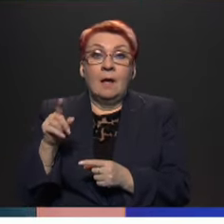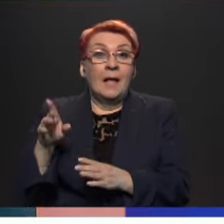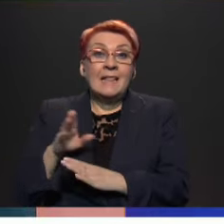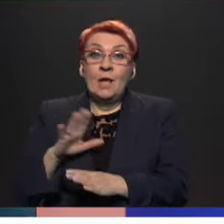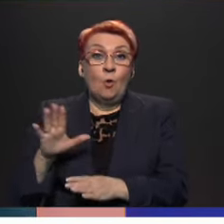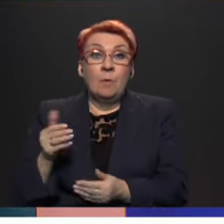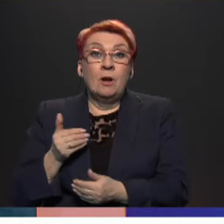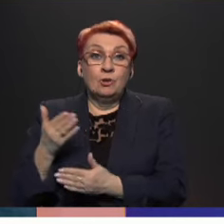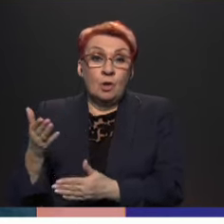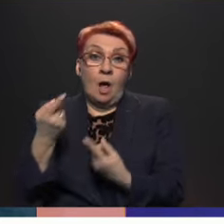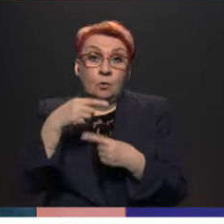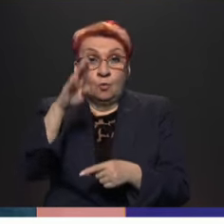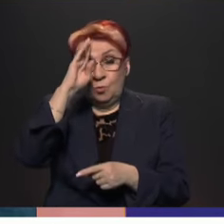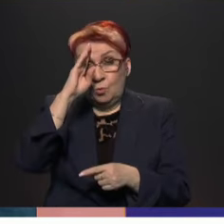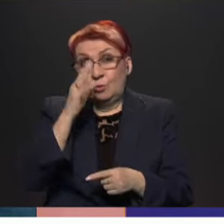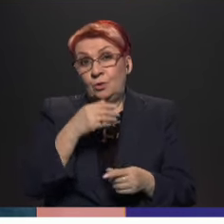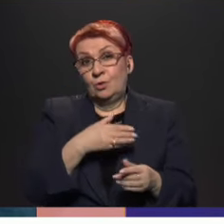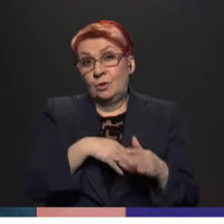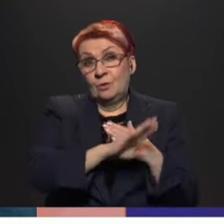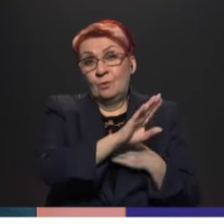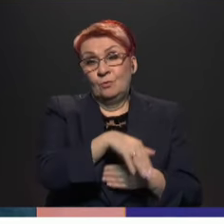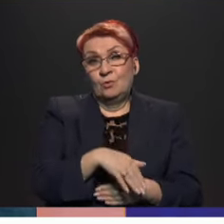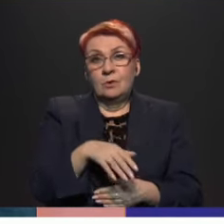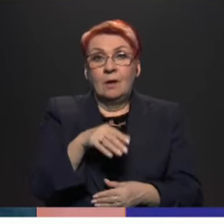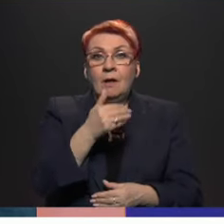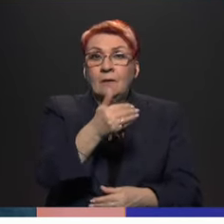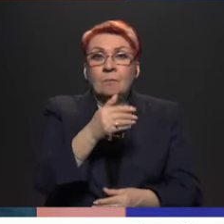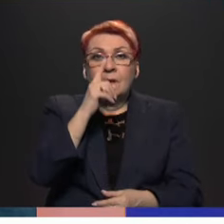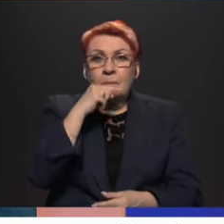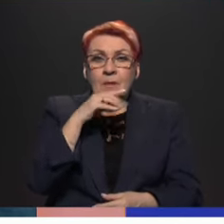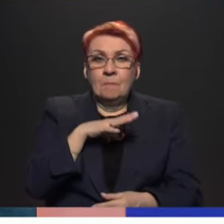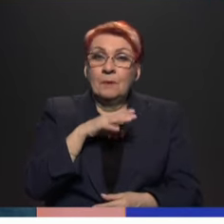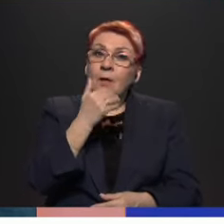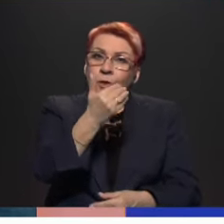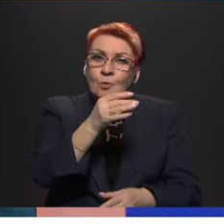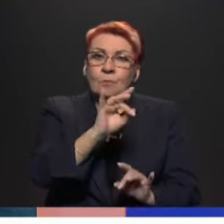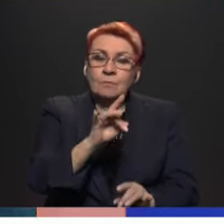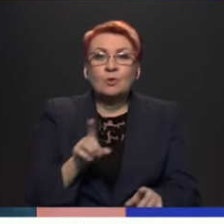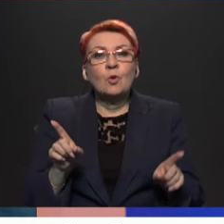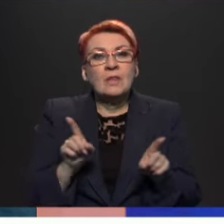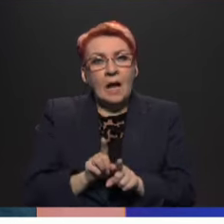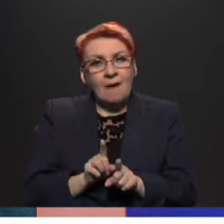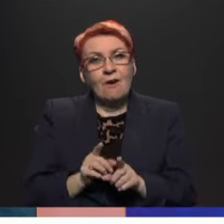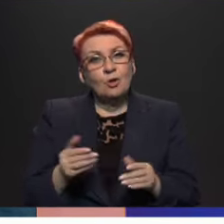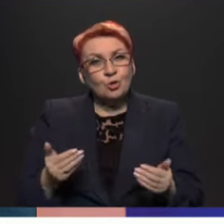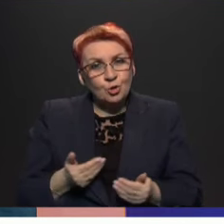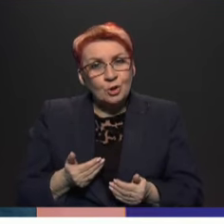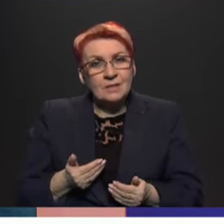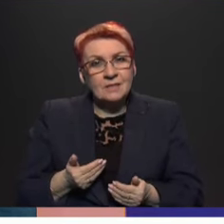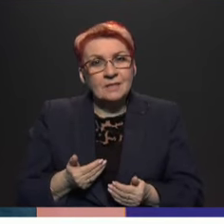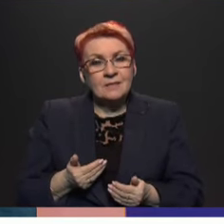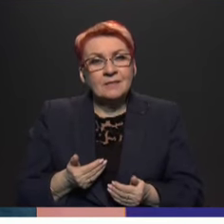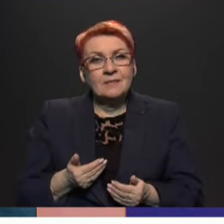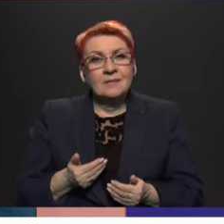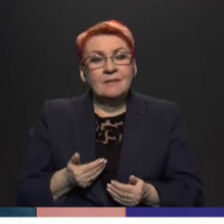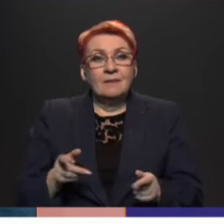и счастлива с ним. И для меня это было непонятно, но мне объяснили, что такова жизнь, что в